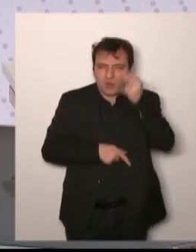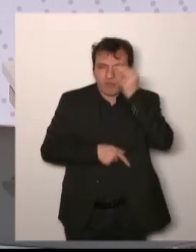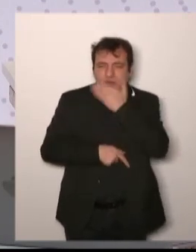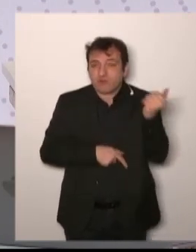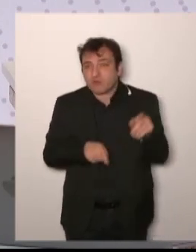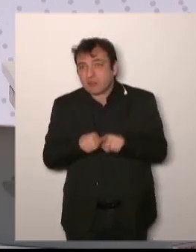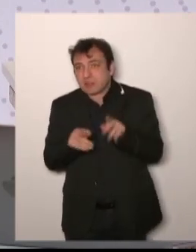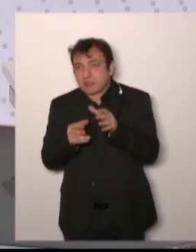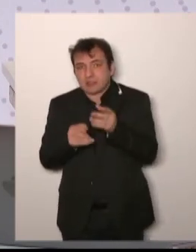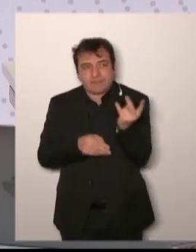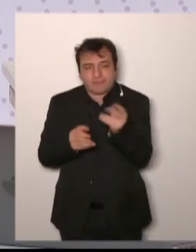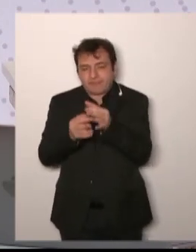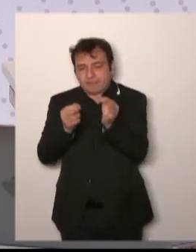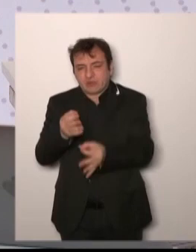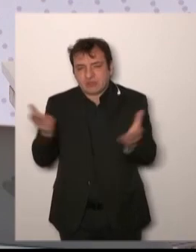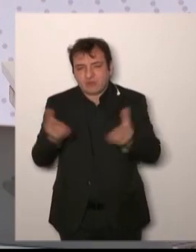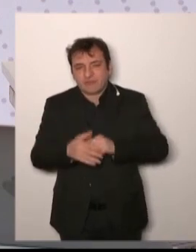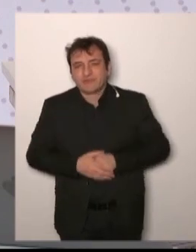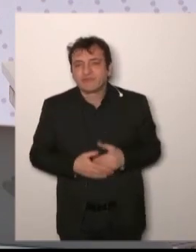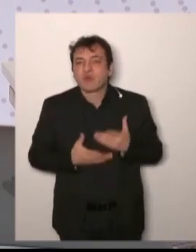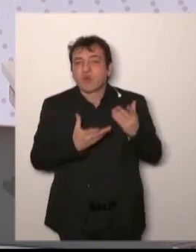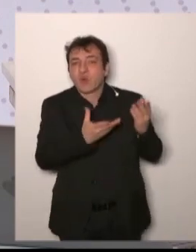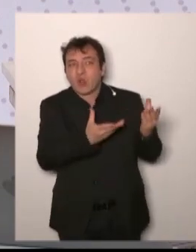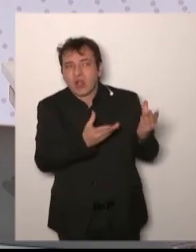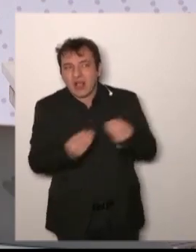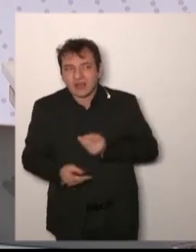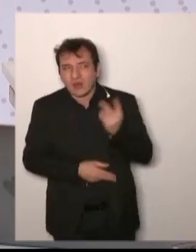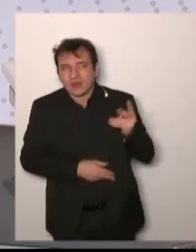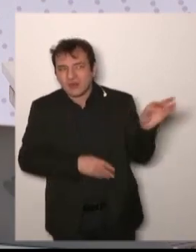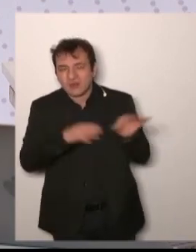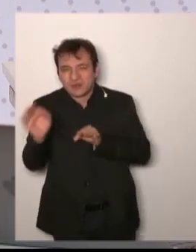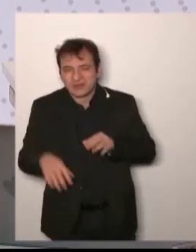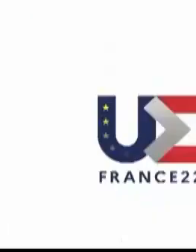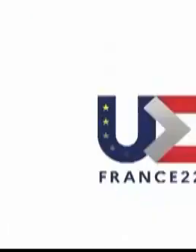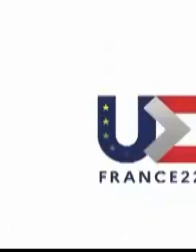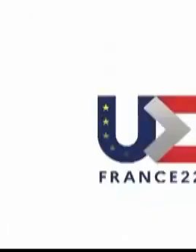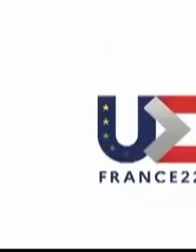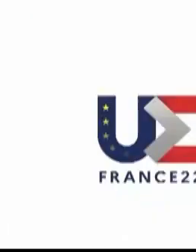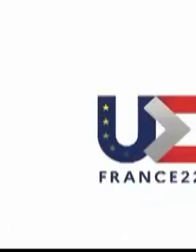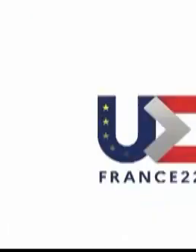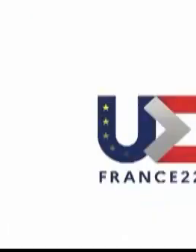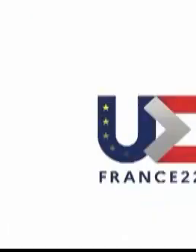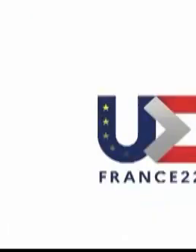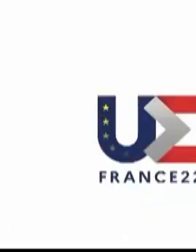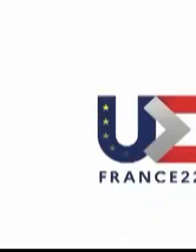d'accueillir très chaleureusement Joanna DRAKE et John Ryan qui sont avec nous.